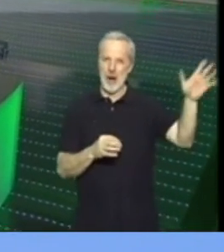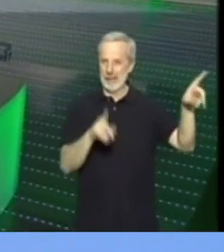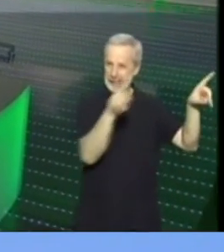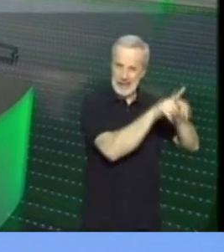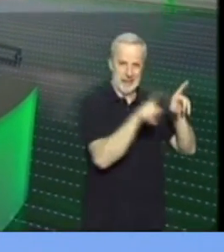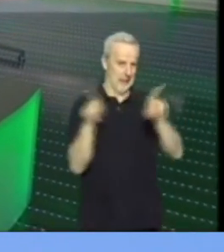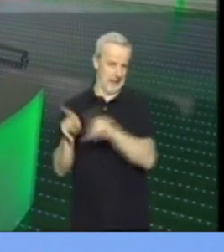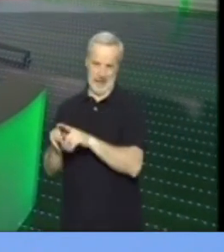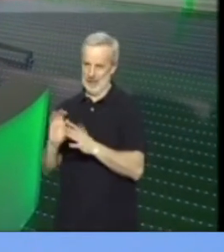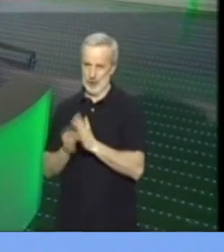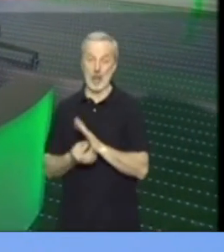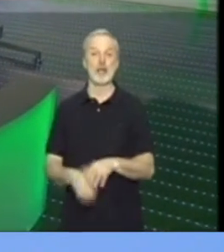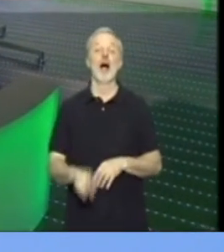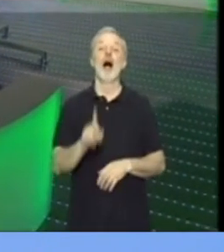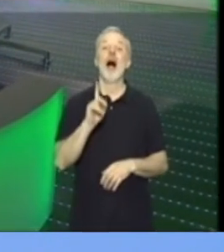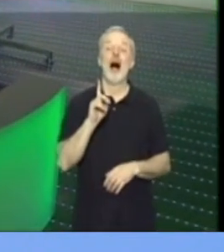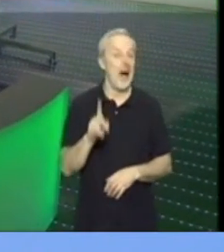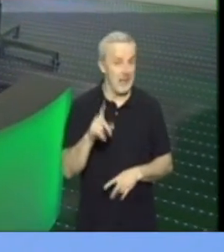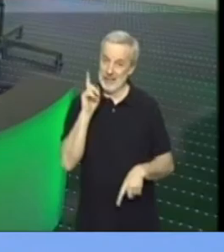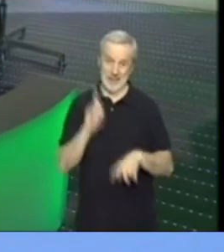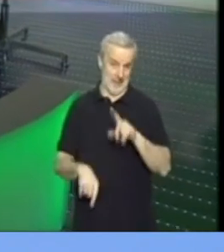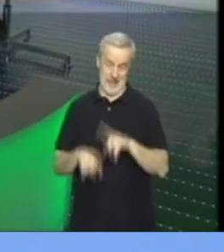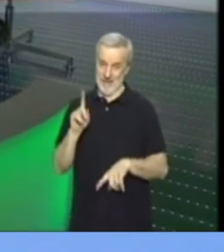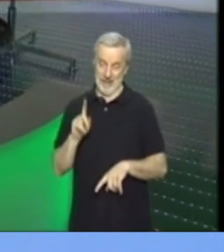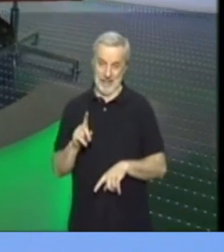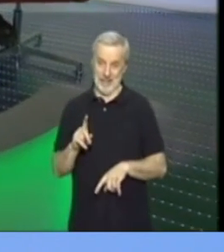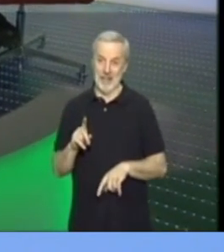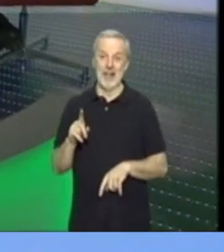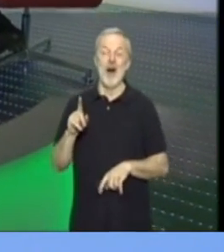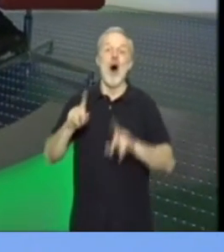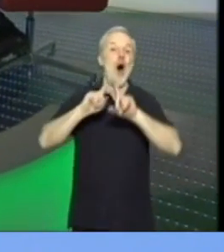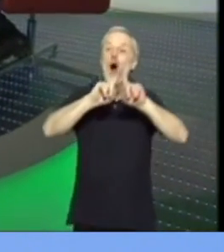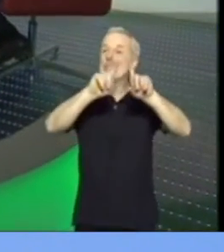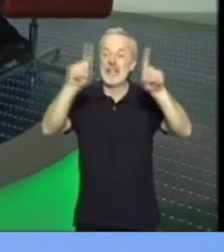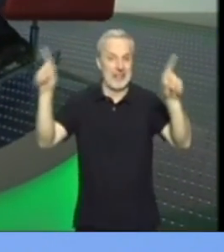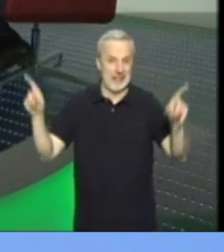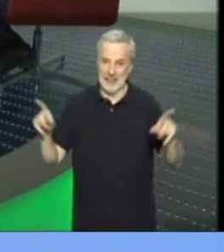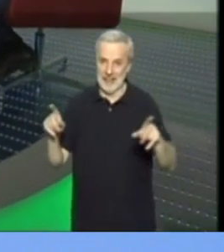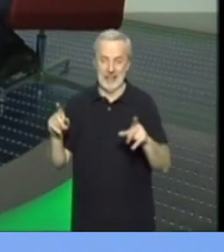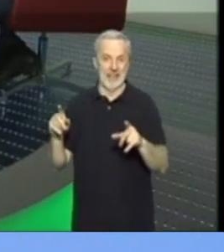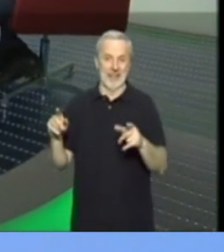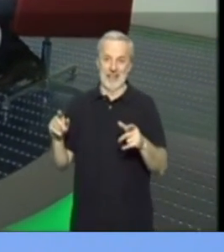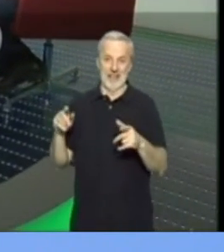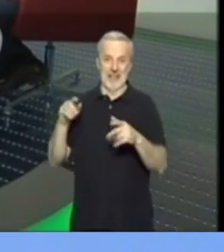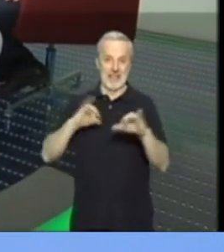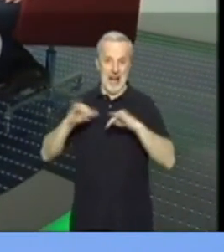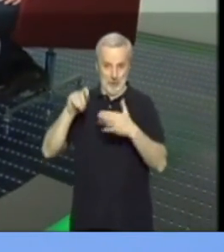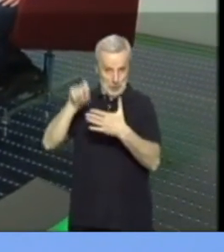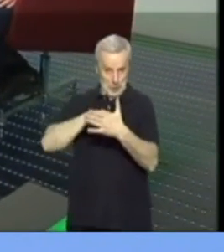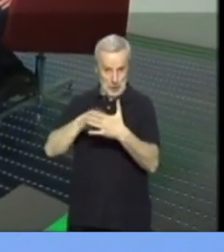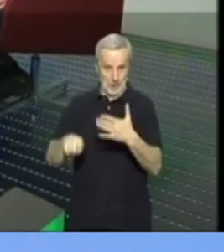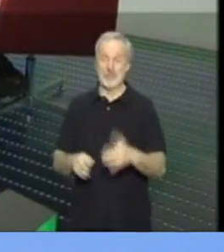stranu zase v tom mezinárodním kalendáři tím pádem zmizela v tu dobu špičková konkurence.